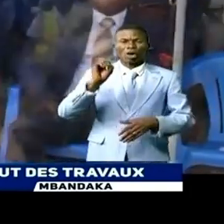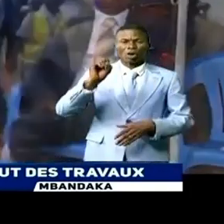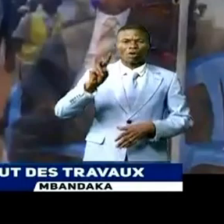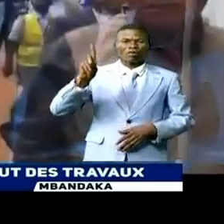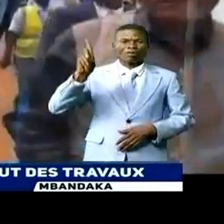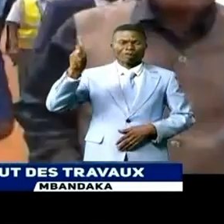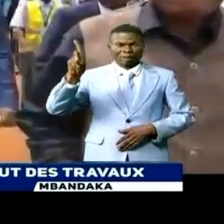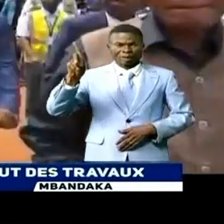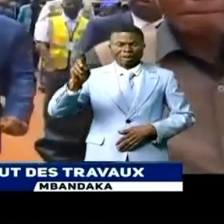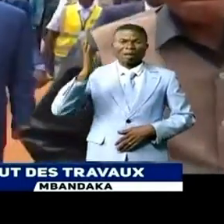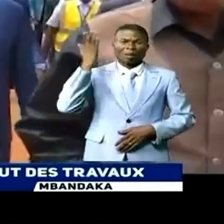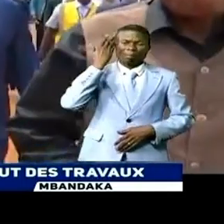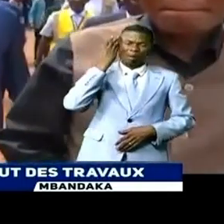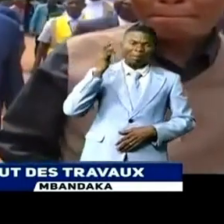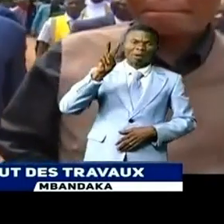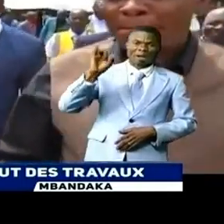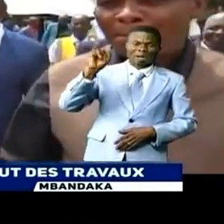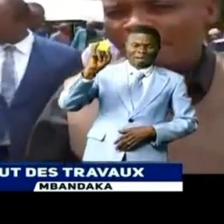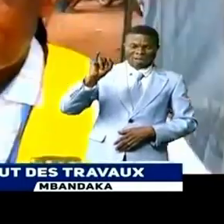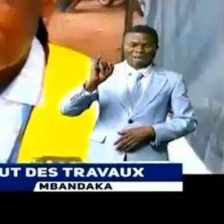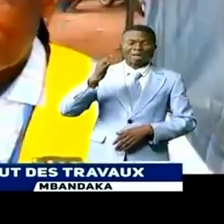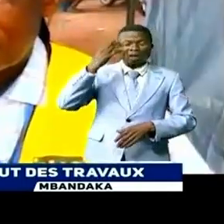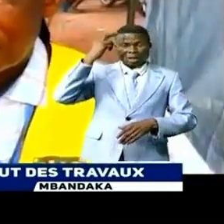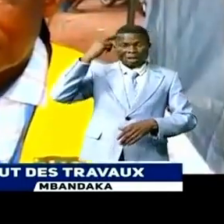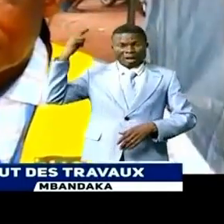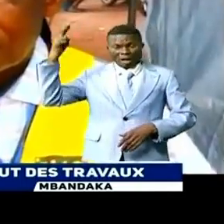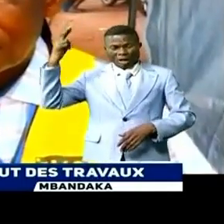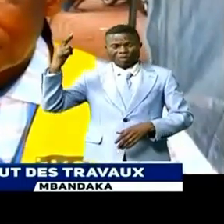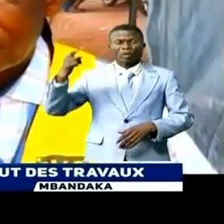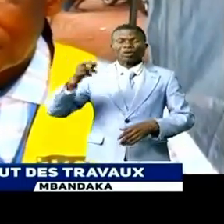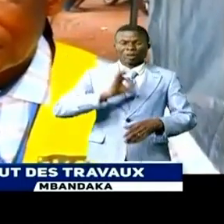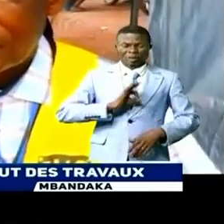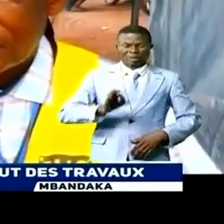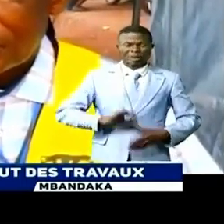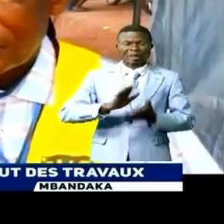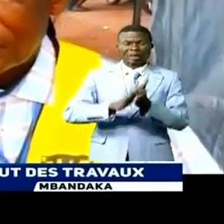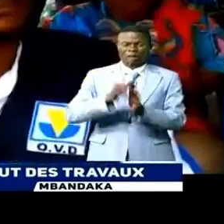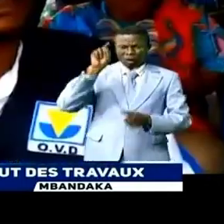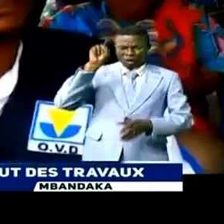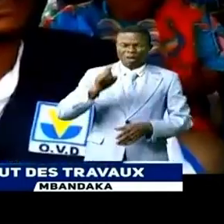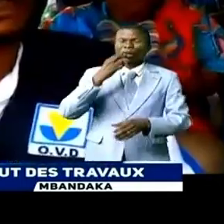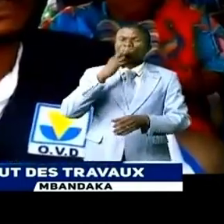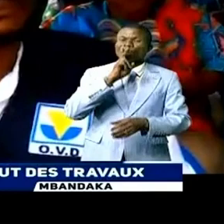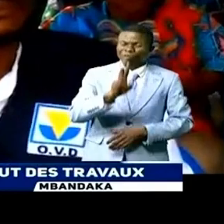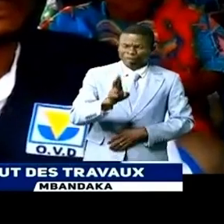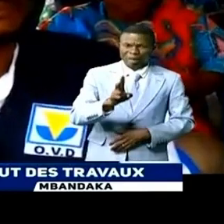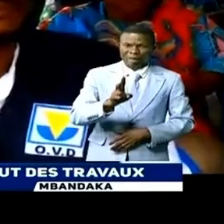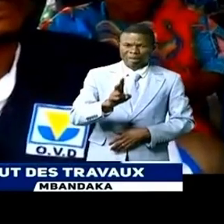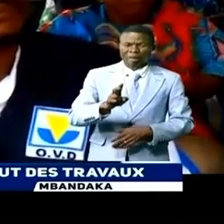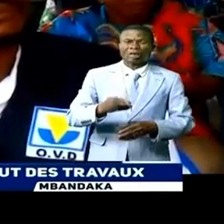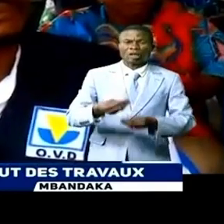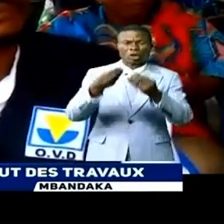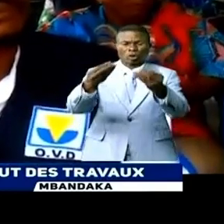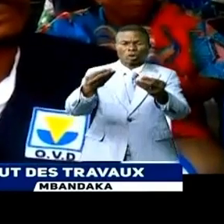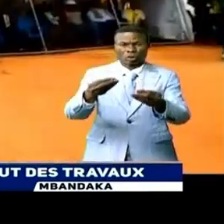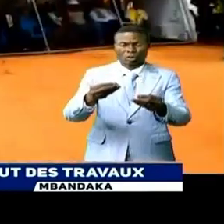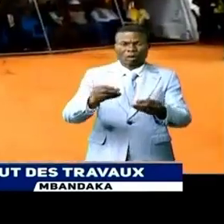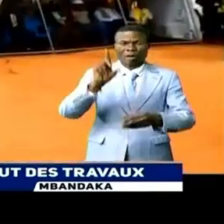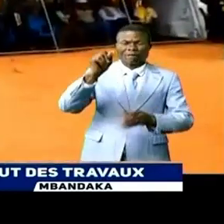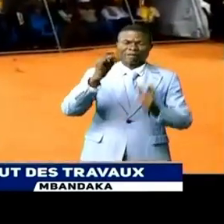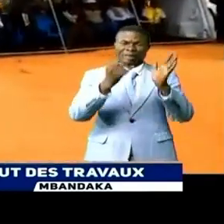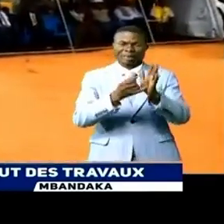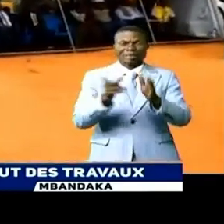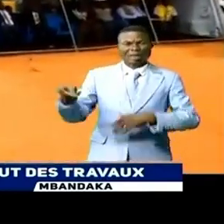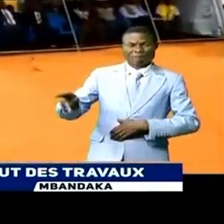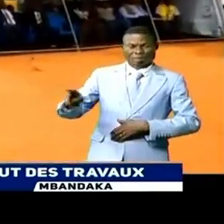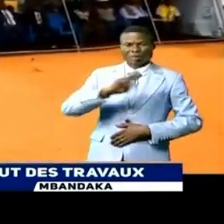du turn to back de matérialiser la vision du chef l'état félix-antoine et qui sait qu'elles et ils ont beau celle de doter les vingt six provinces de la